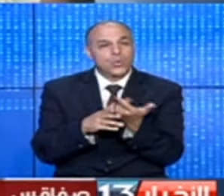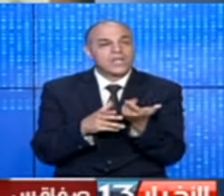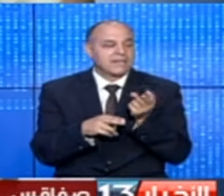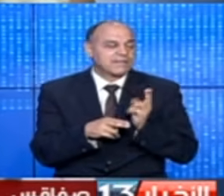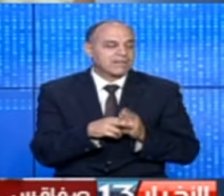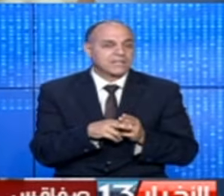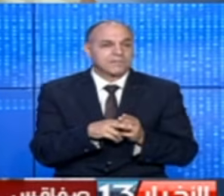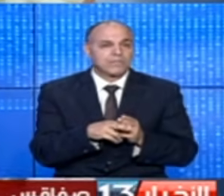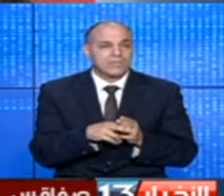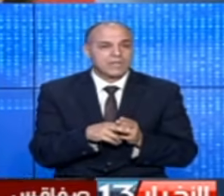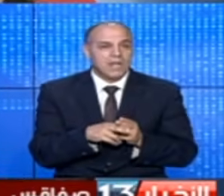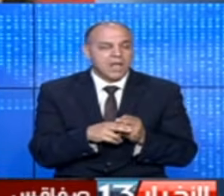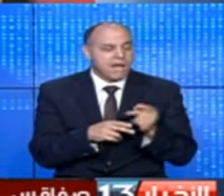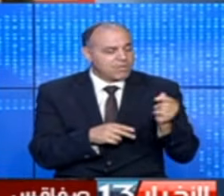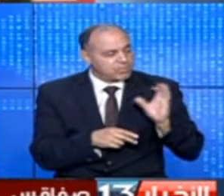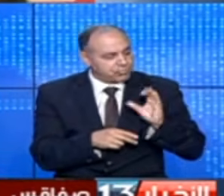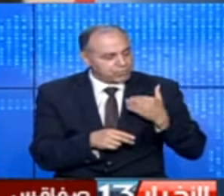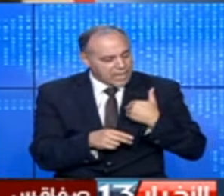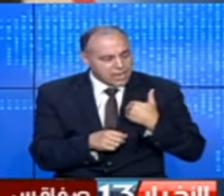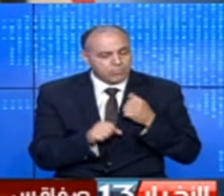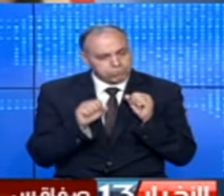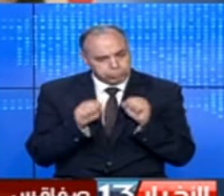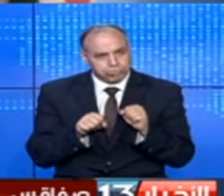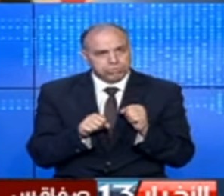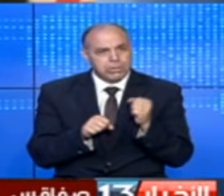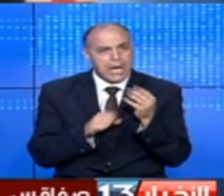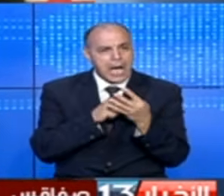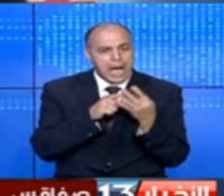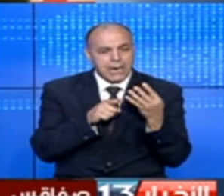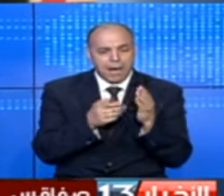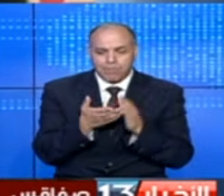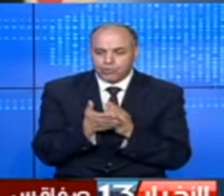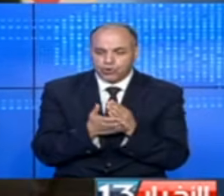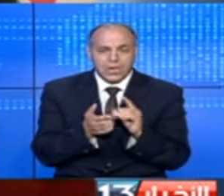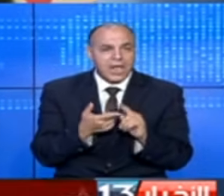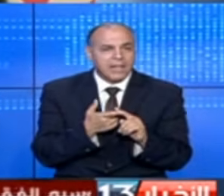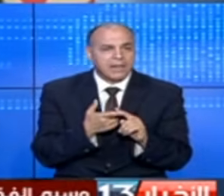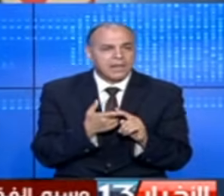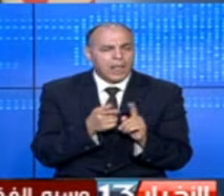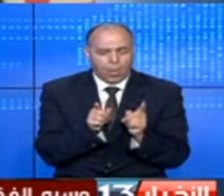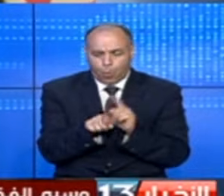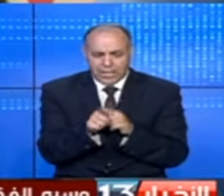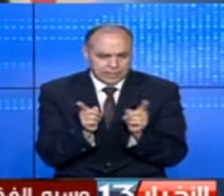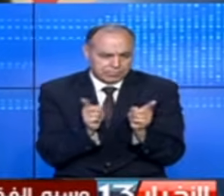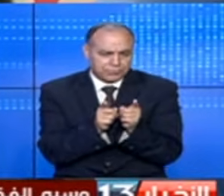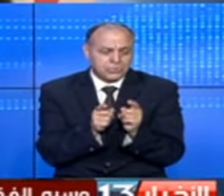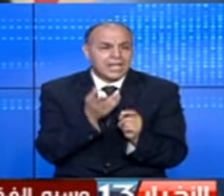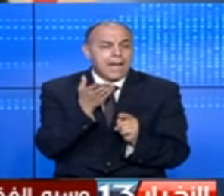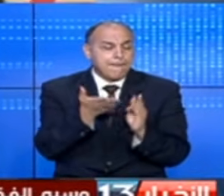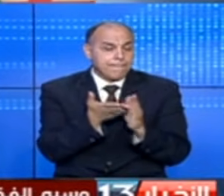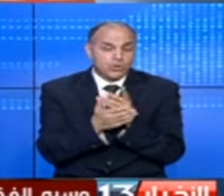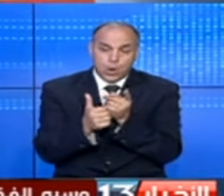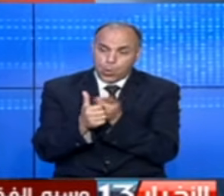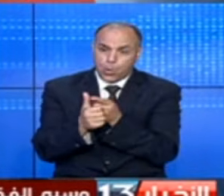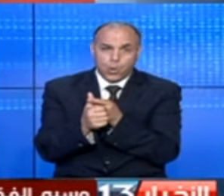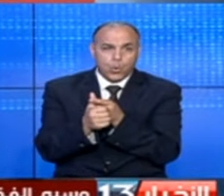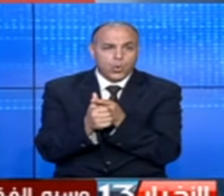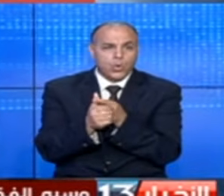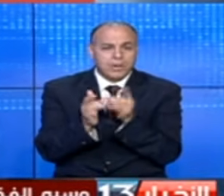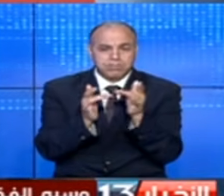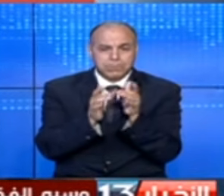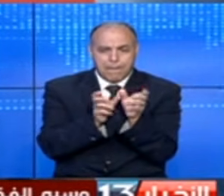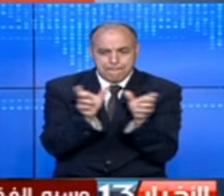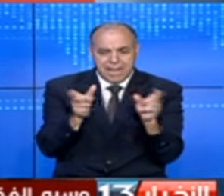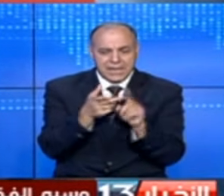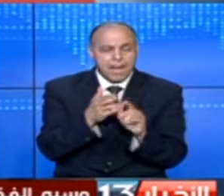بصفاقس. إمكانياتنا الخاصة تمكننا من أنه نعمل أربع مشاريع في ظرف وجيز جدا. المشروع الأول جهاز التباعد